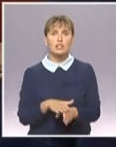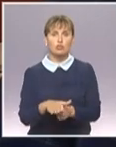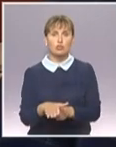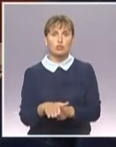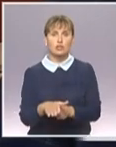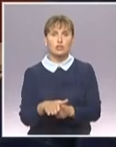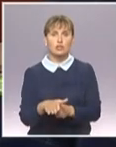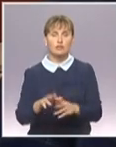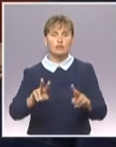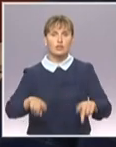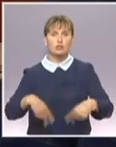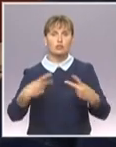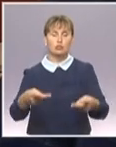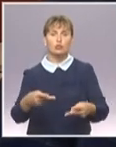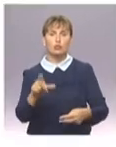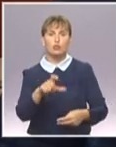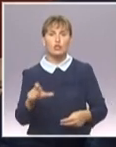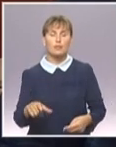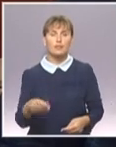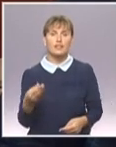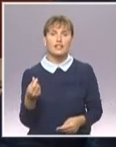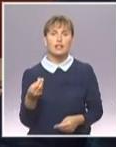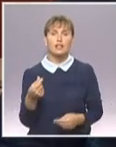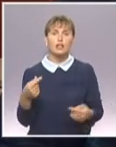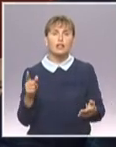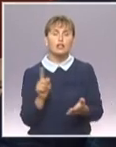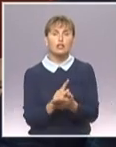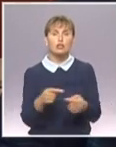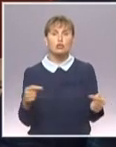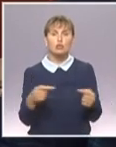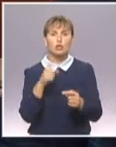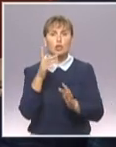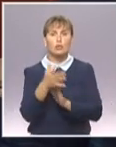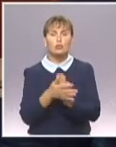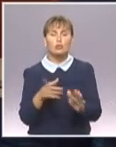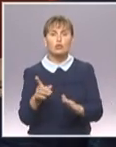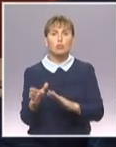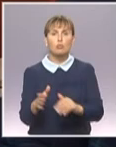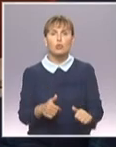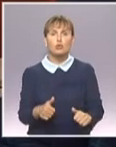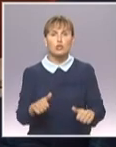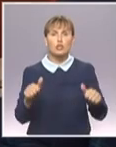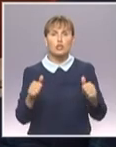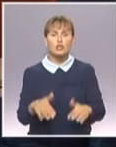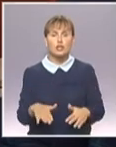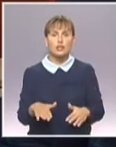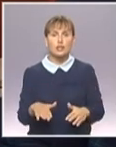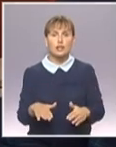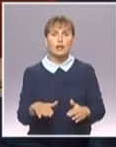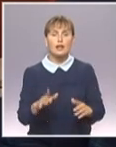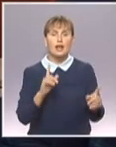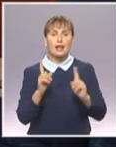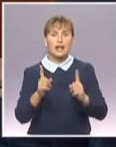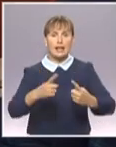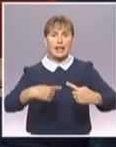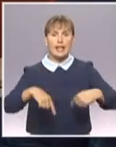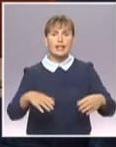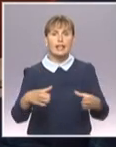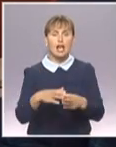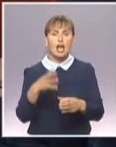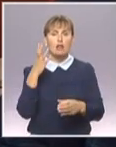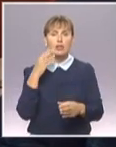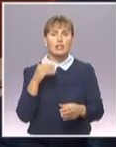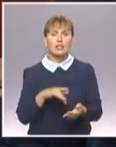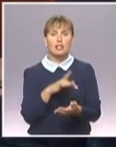осуществить возврат полученных денежных средств. Мы должны четко понимать, что после решения апелляционной коллегии Алматинского городского